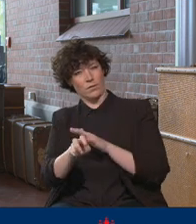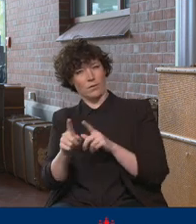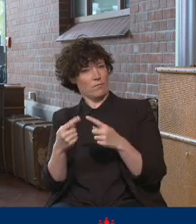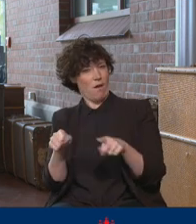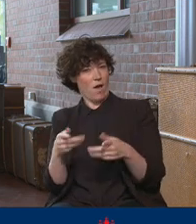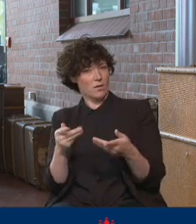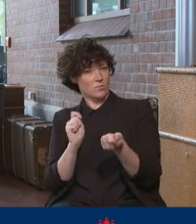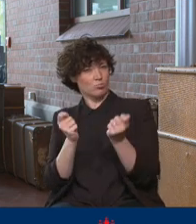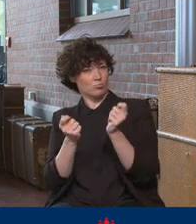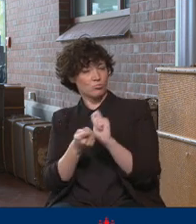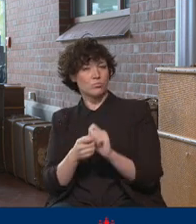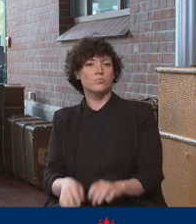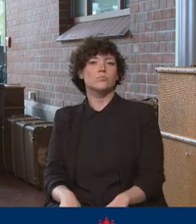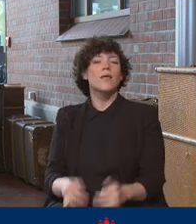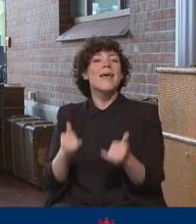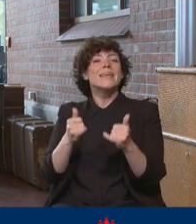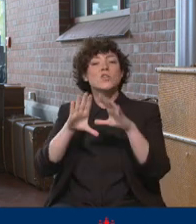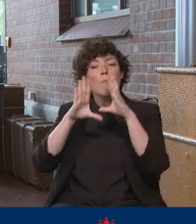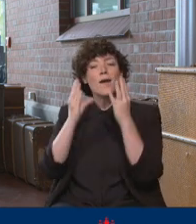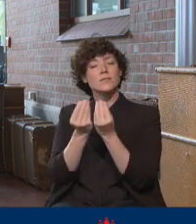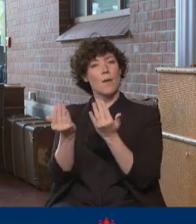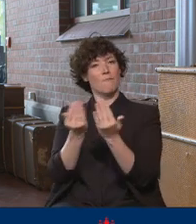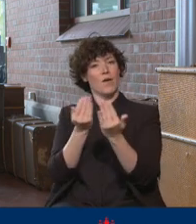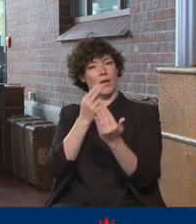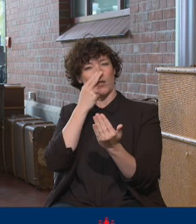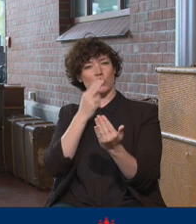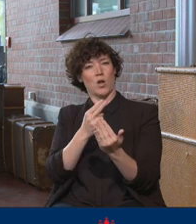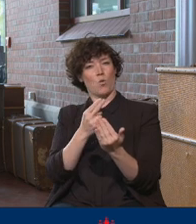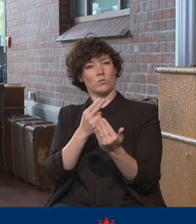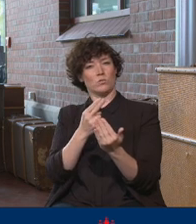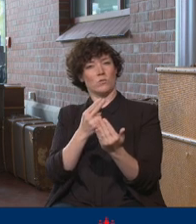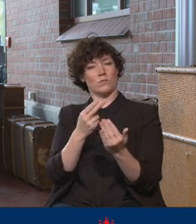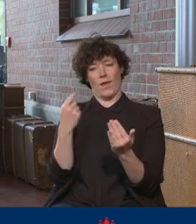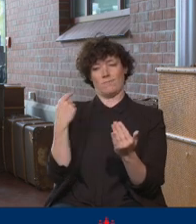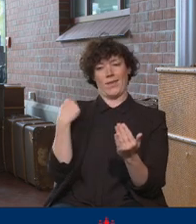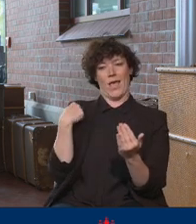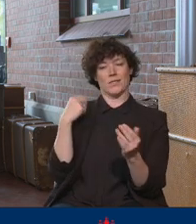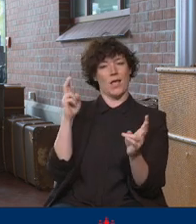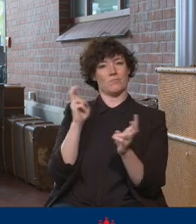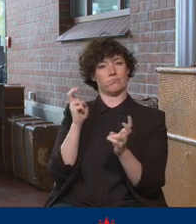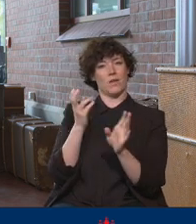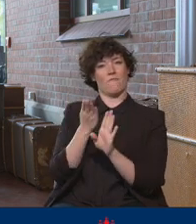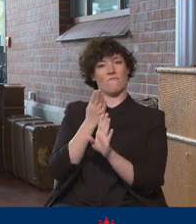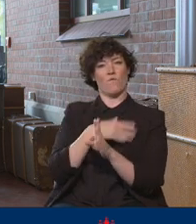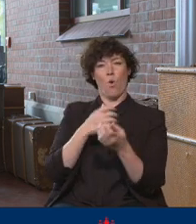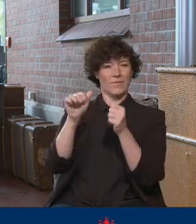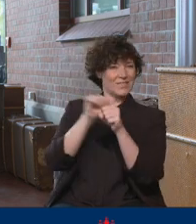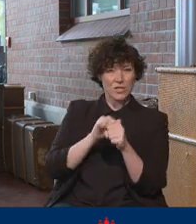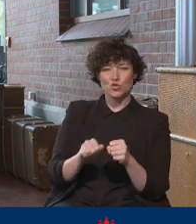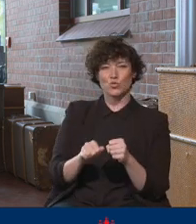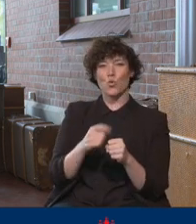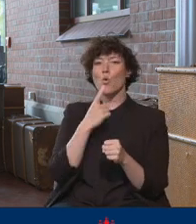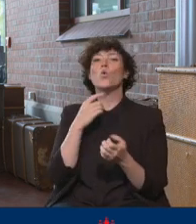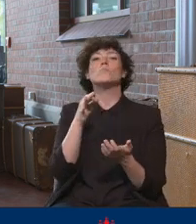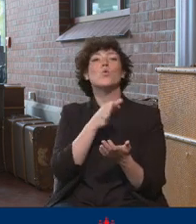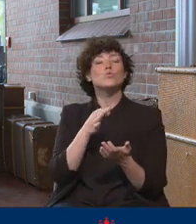gesamt vergleich sich anschaut wie saß früher aus links gestern in rothenburgsort vor der zerstörung dann sieht man da ganz